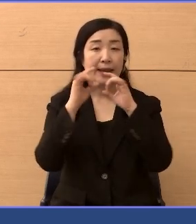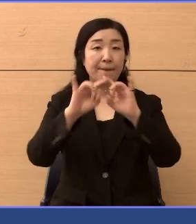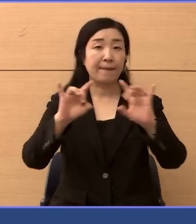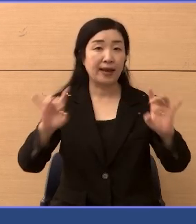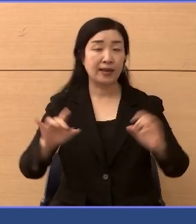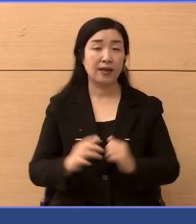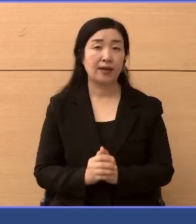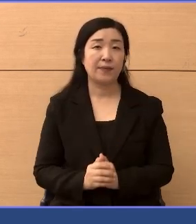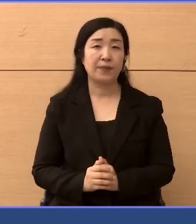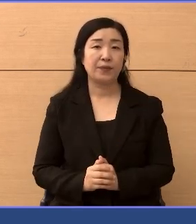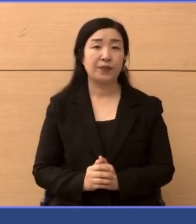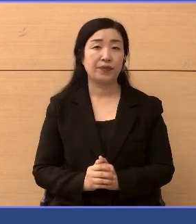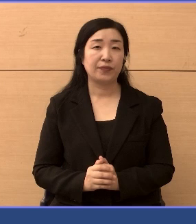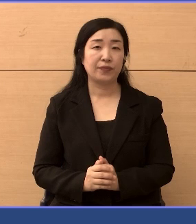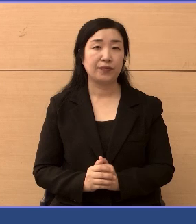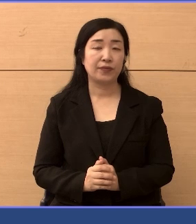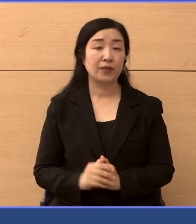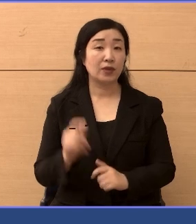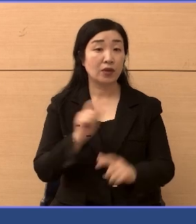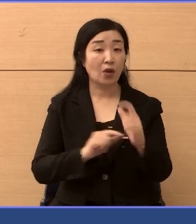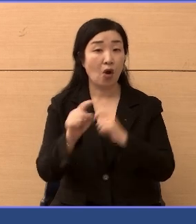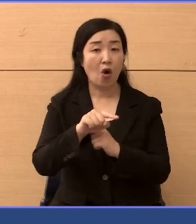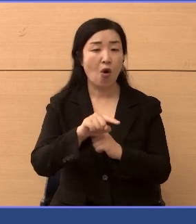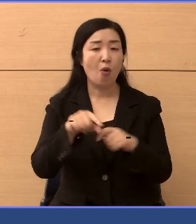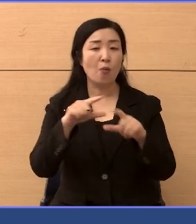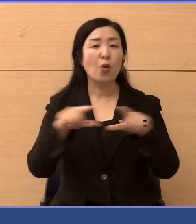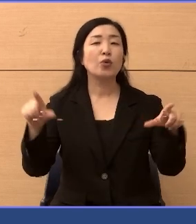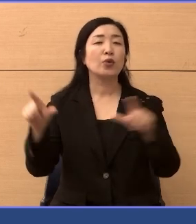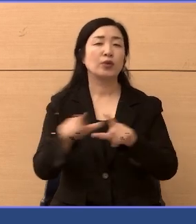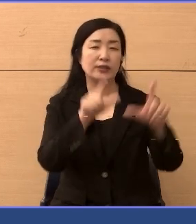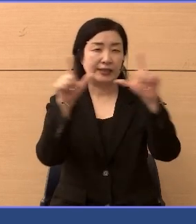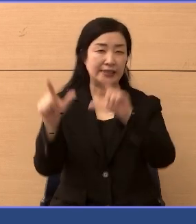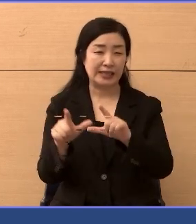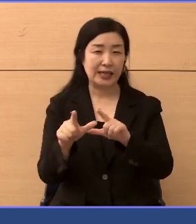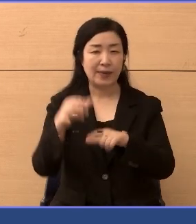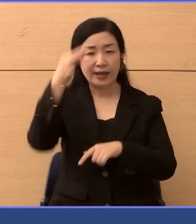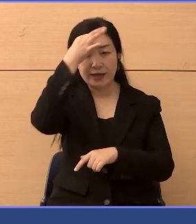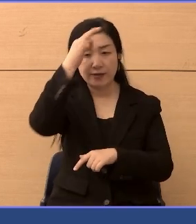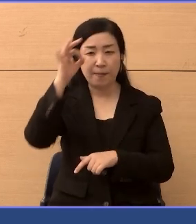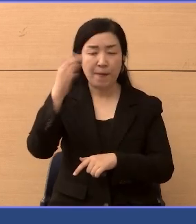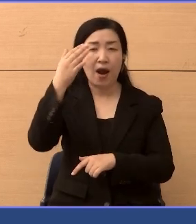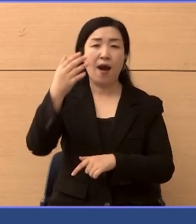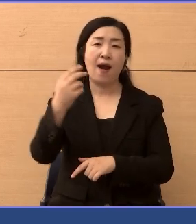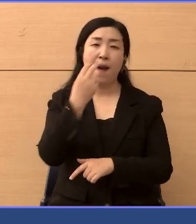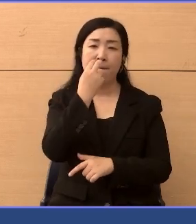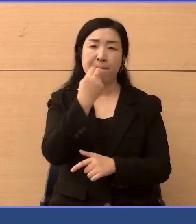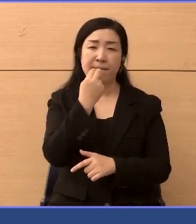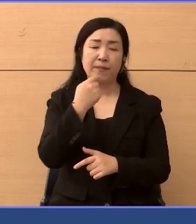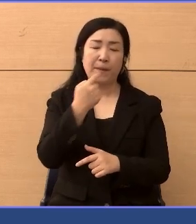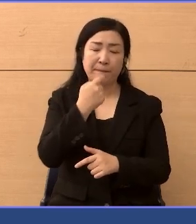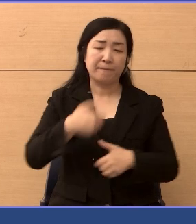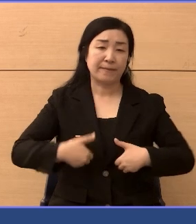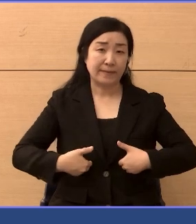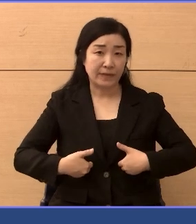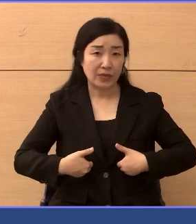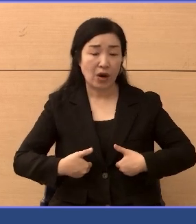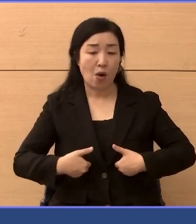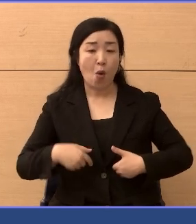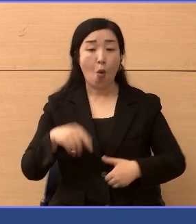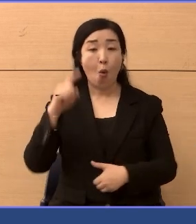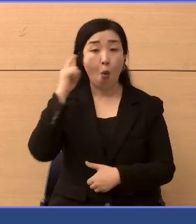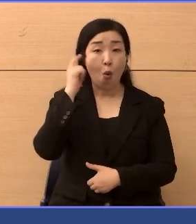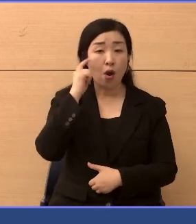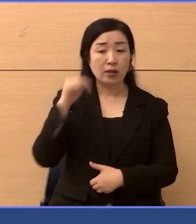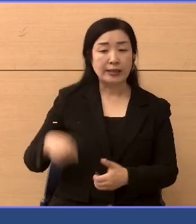있어서 increases their daily 점점 living 더 skills 이들 일상생활의 and 기술도 익힐 수 ultimately is 있도록 able 도와줘야 to 될 live as 것입니다. 그래서 independently as